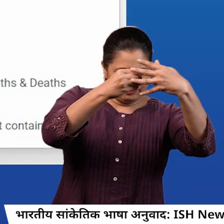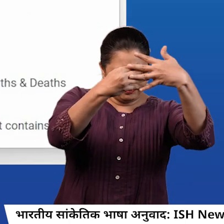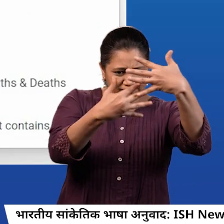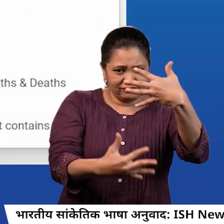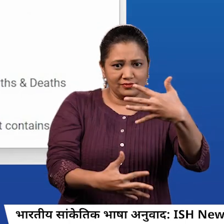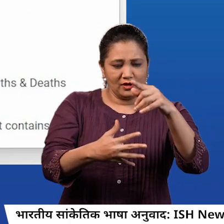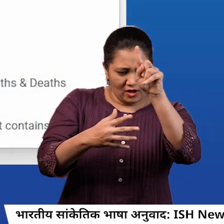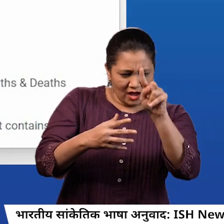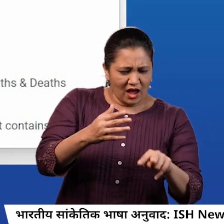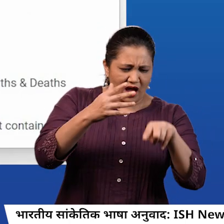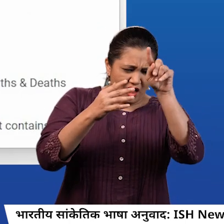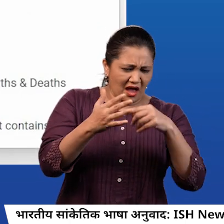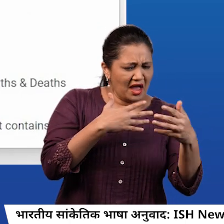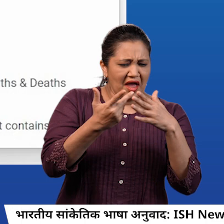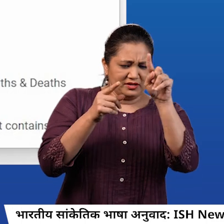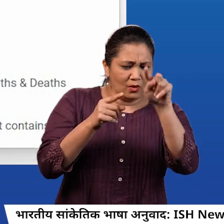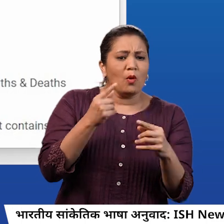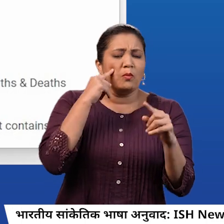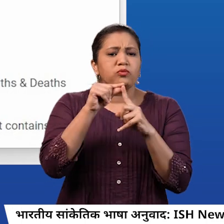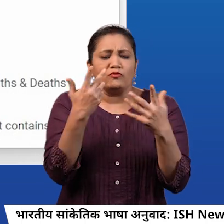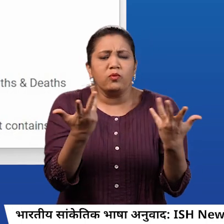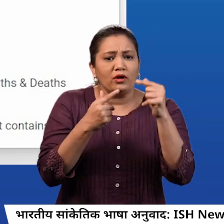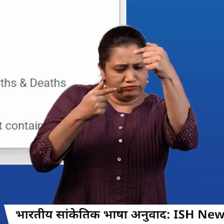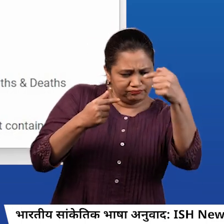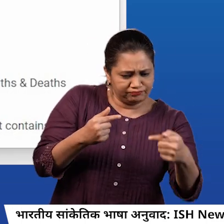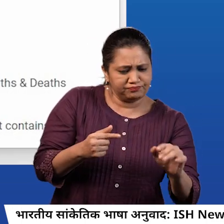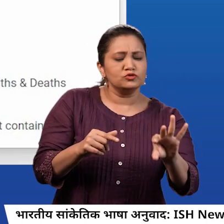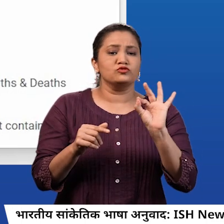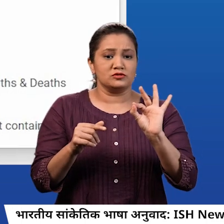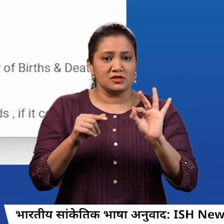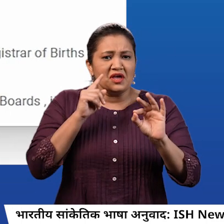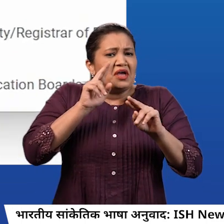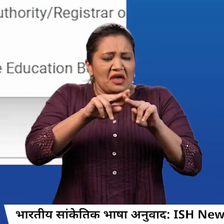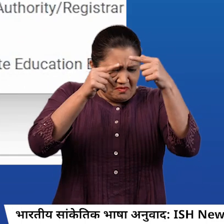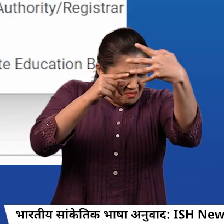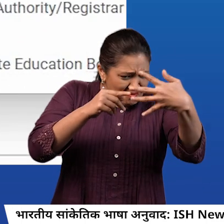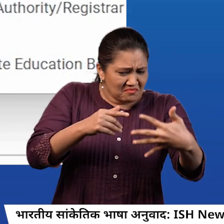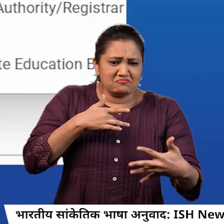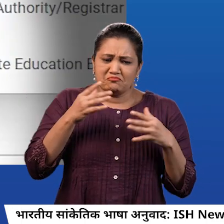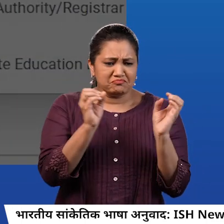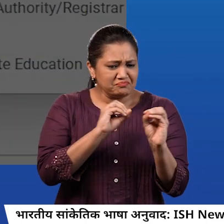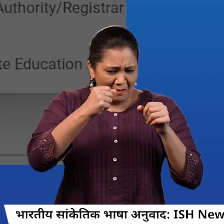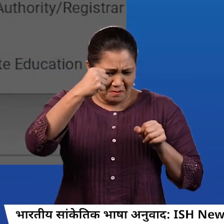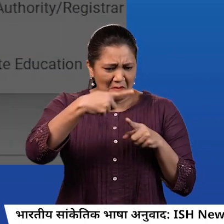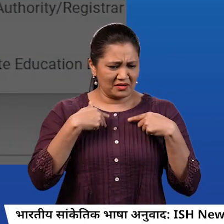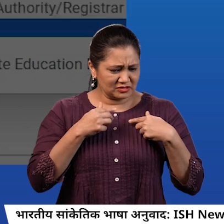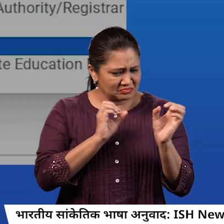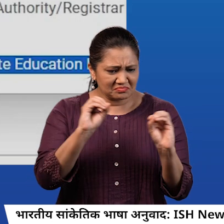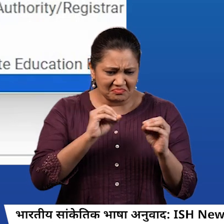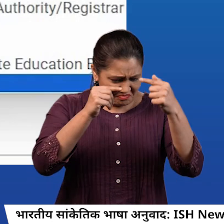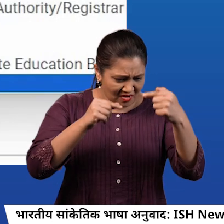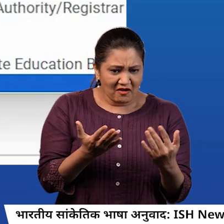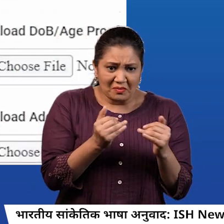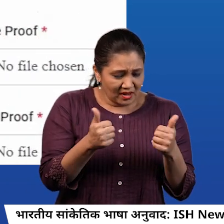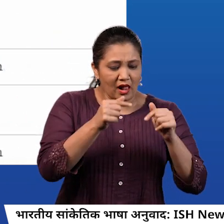आपण कोणत्या स्वरूपाचा दस्तऐवज देत आहोत ते निवडायचंय. आणि समजा या यादीतील कोणताही दस्तऐवज आपल्याकडे नसेल तर एनी अदर डॉक्युमेंट